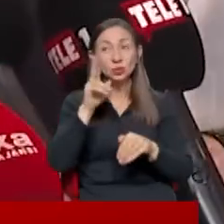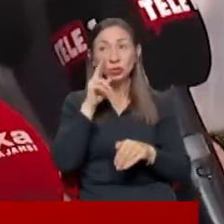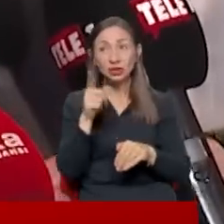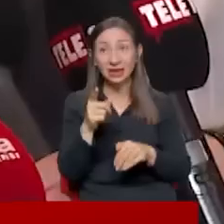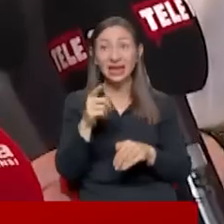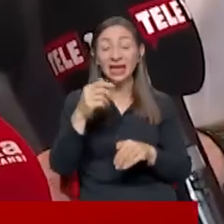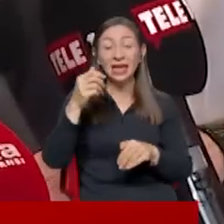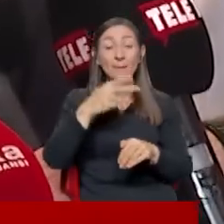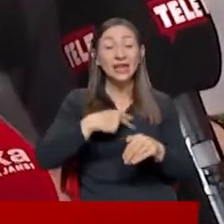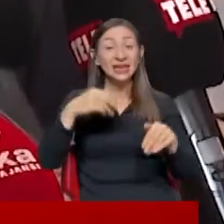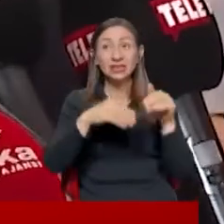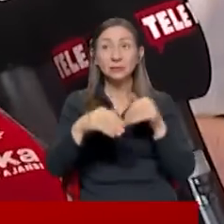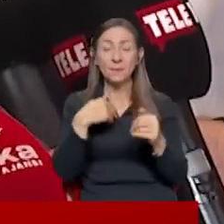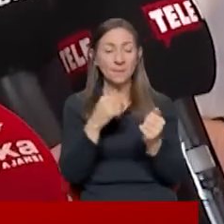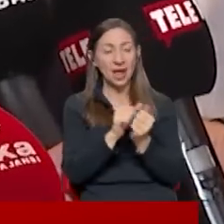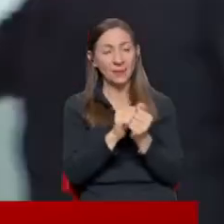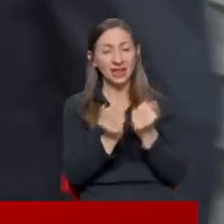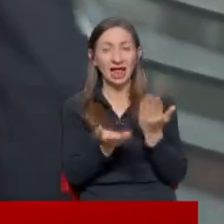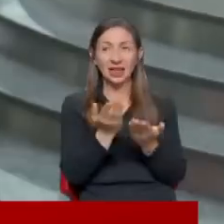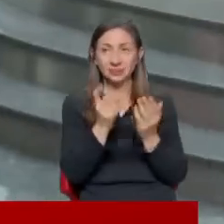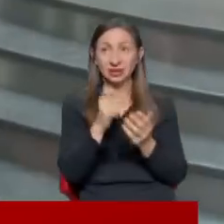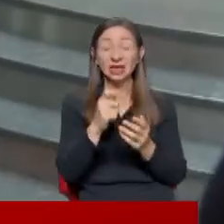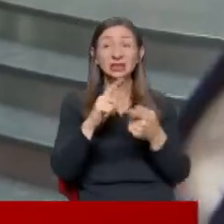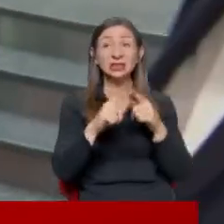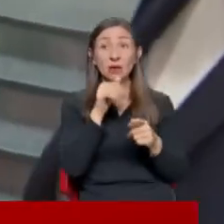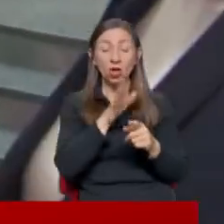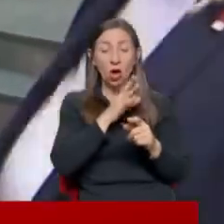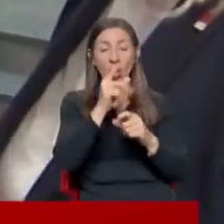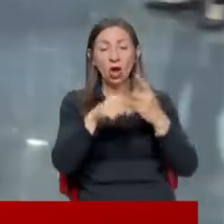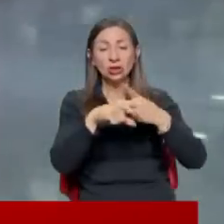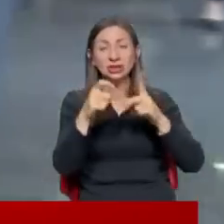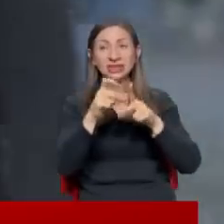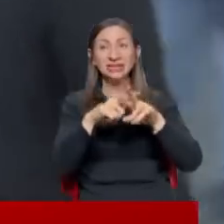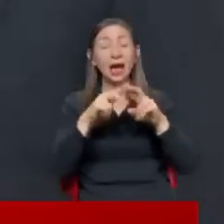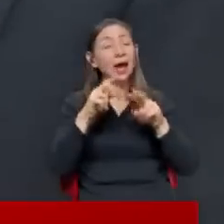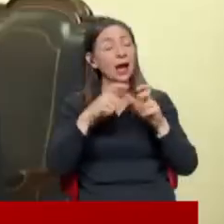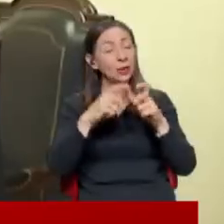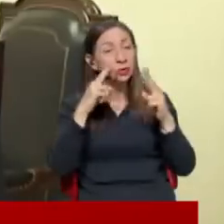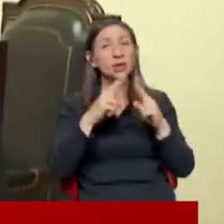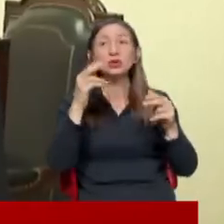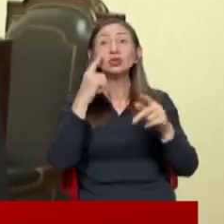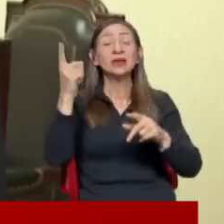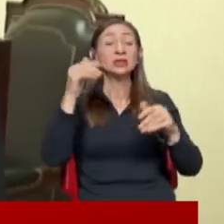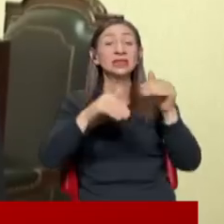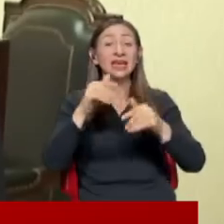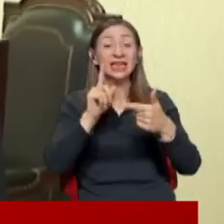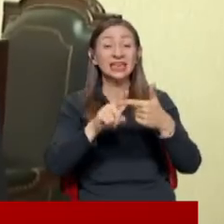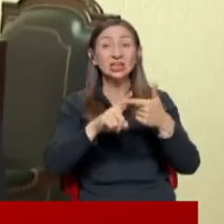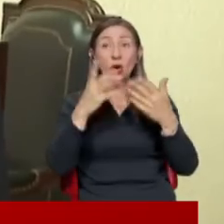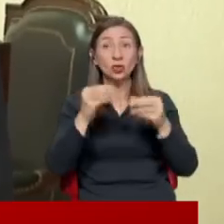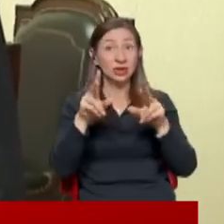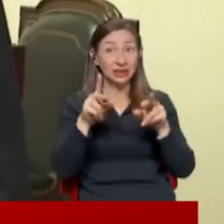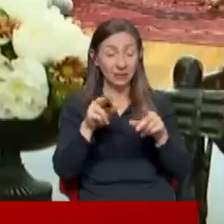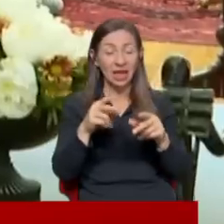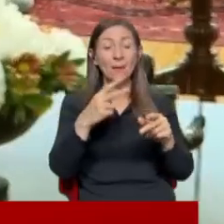sonuçlarını, yerel yönetim seçimlerini birlikte değerlendirdik. Kılıçdaroğlu ve Özdağ arasındaki görüşme Cumhurbaşkanlığı seçimlerinin ikinci turunda olduğu